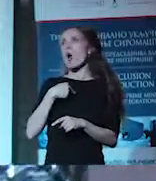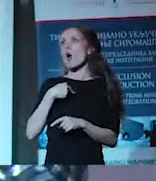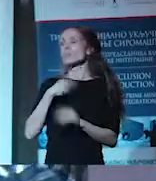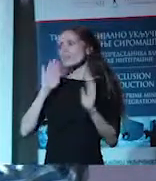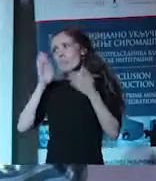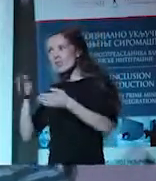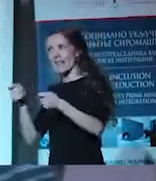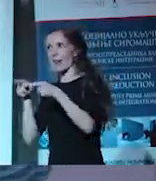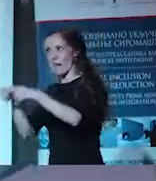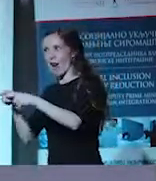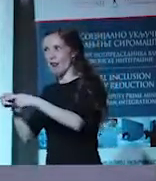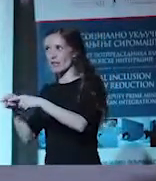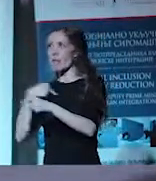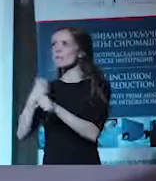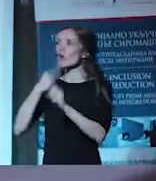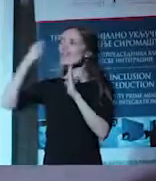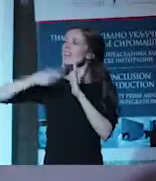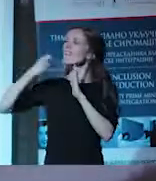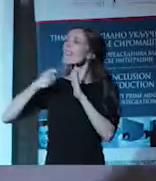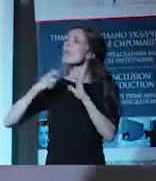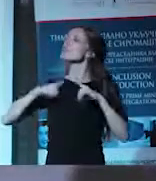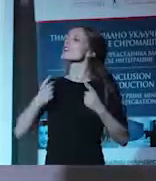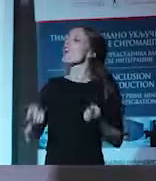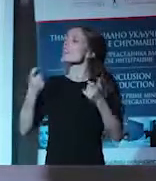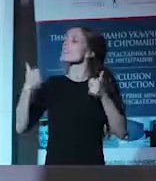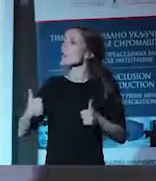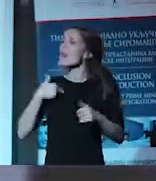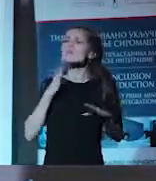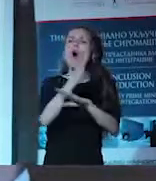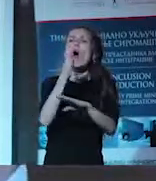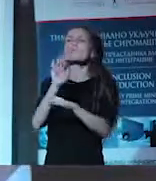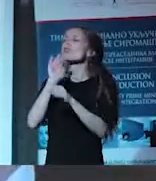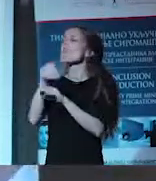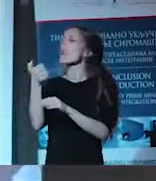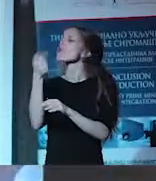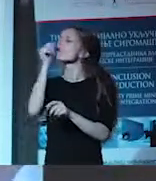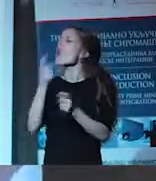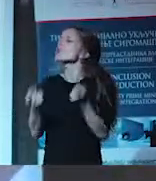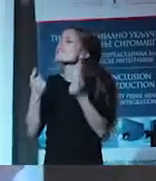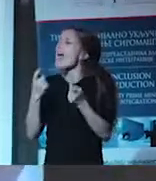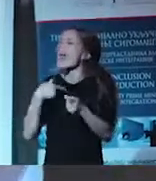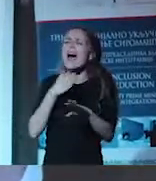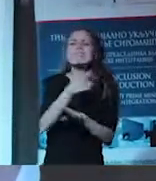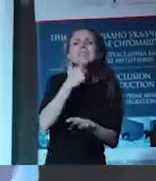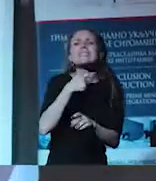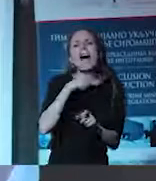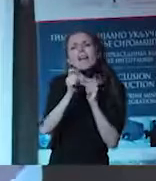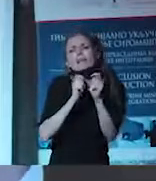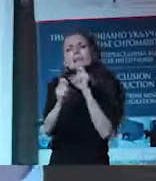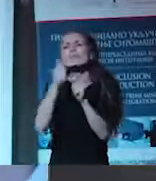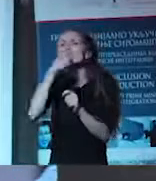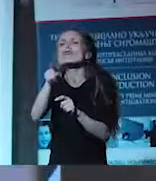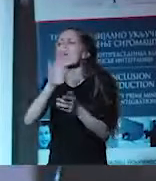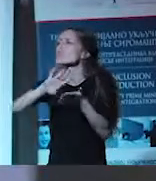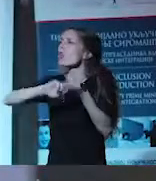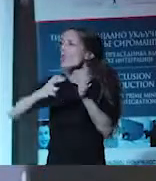njima, radili smo film Život na selu danas, gde smo obišli preko 100 sela, razgovarali sa starim ljudima šta ih muči, koji su njihovi problemi,